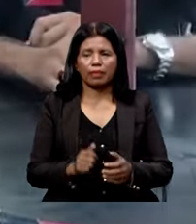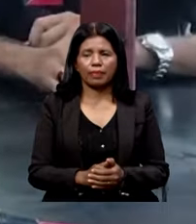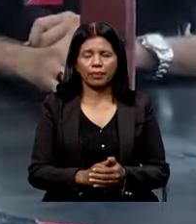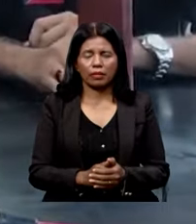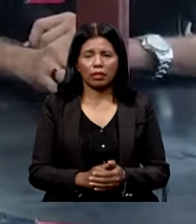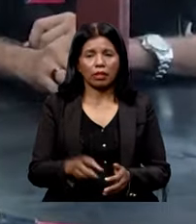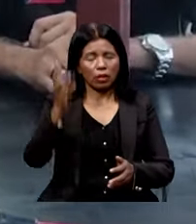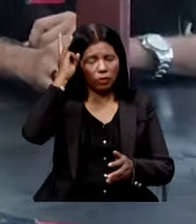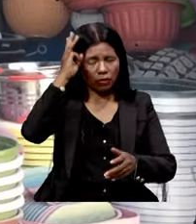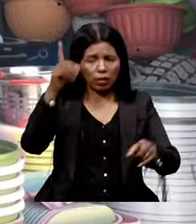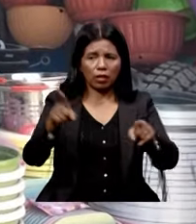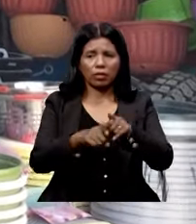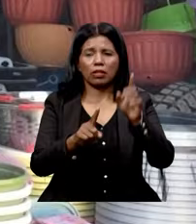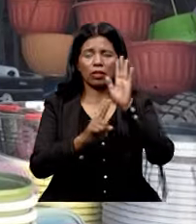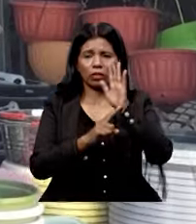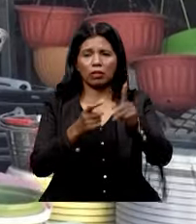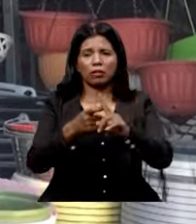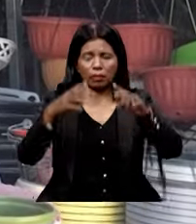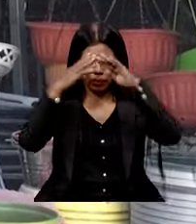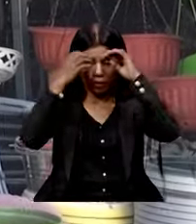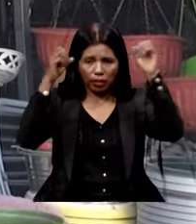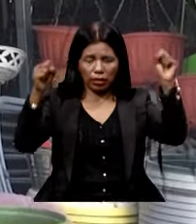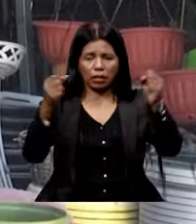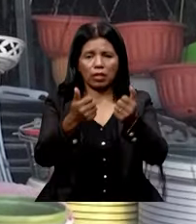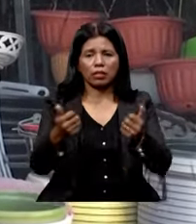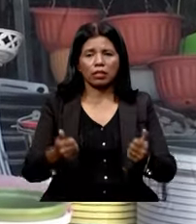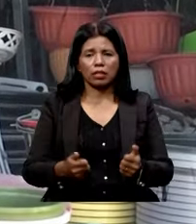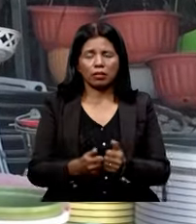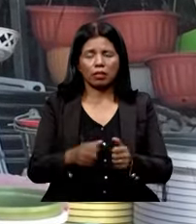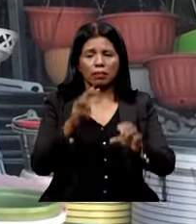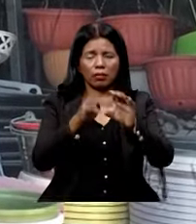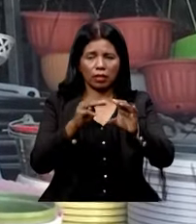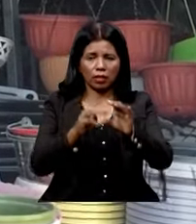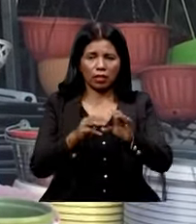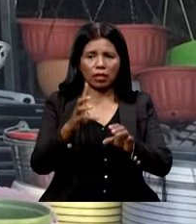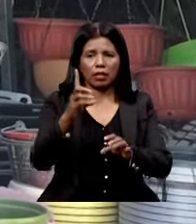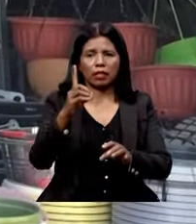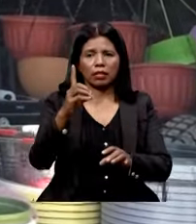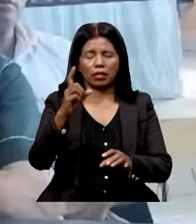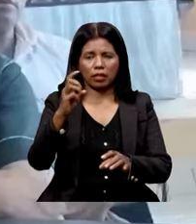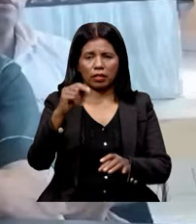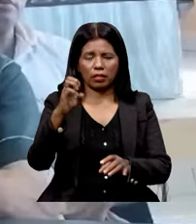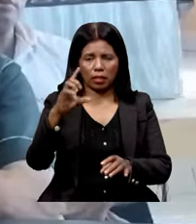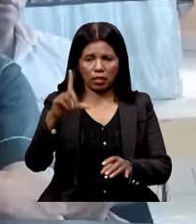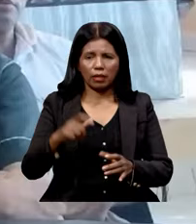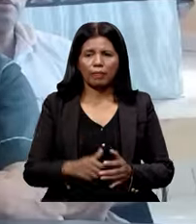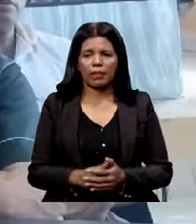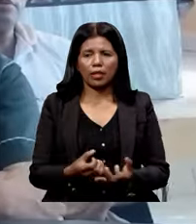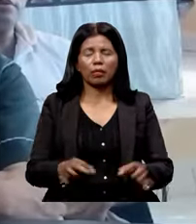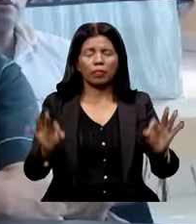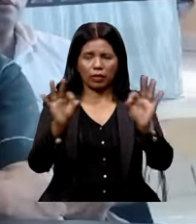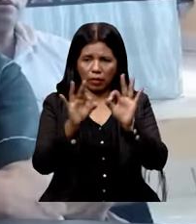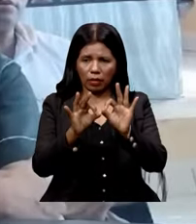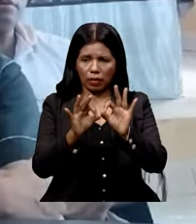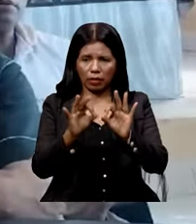preocupação nebe hanesan hato mos husi presidente asociação vendedores mercado Daniel dos Santos importante mak